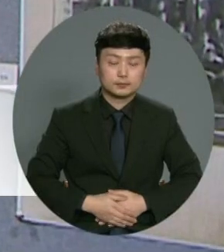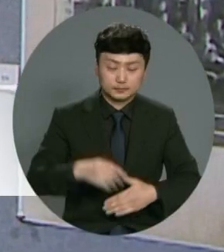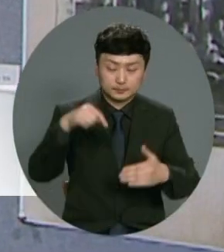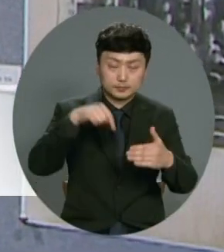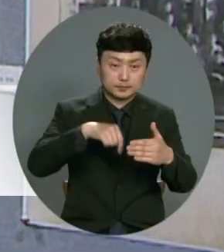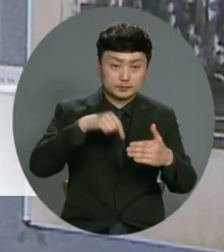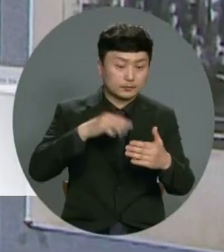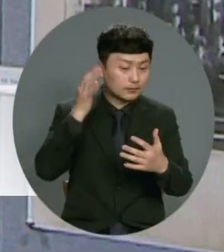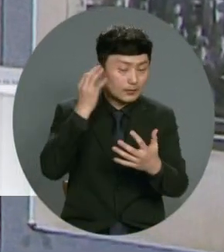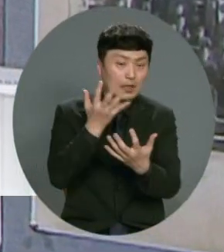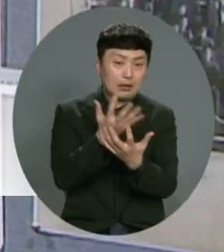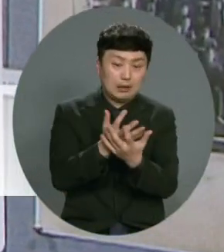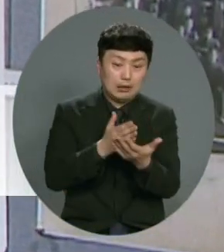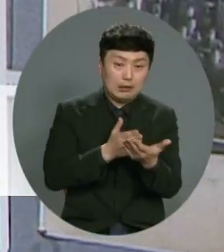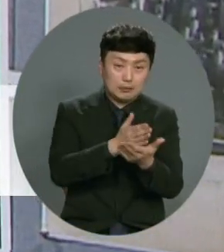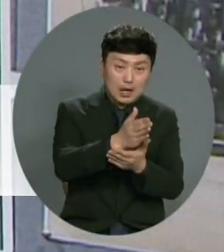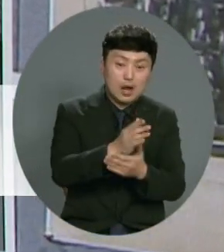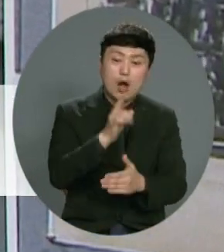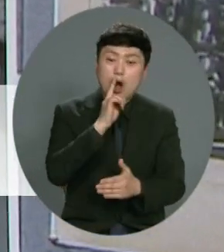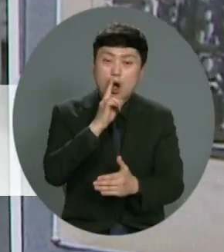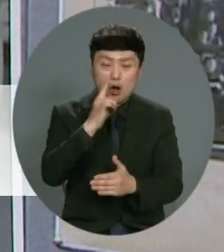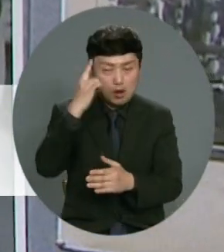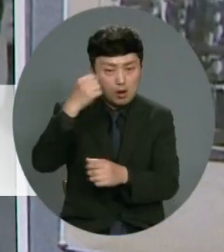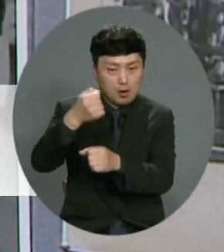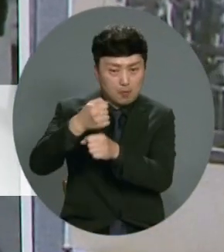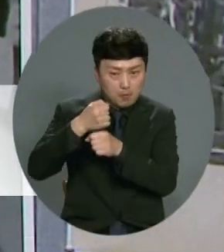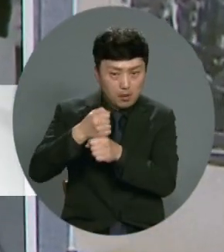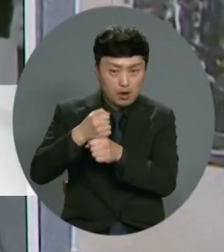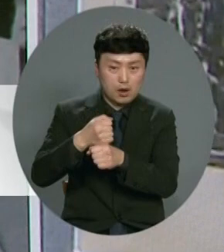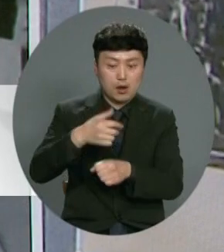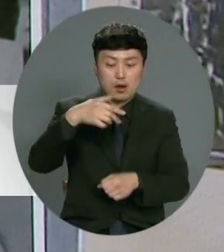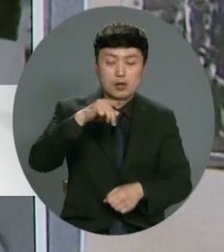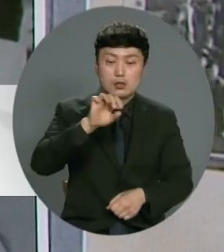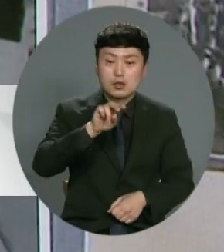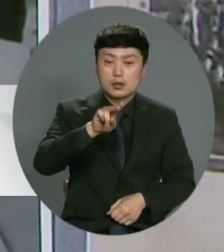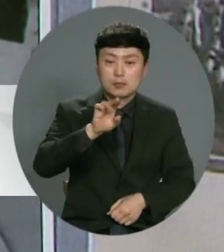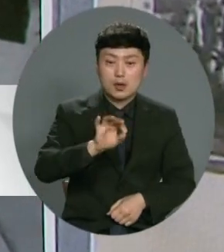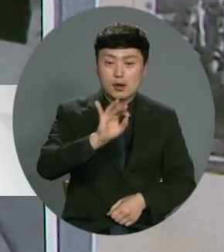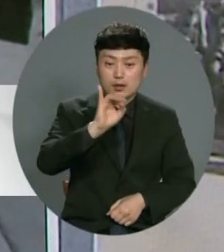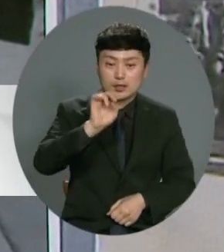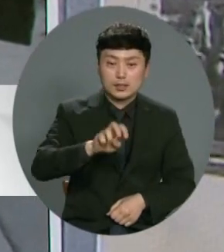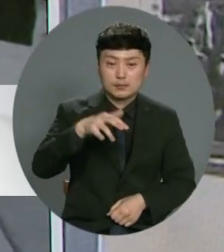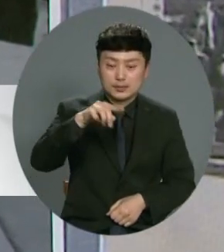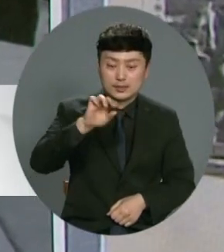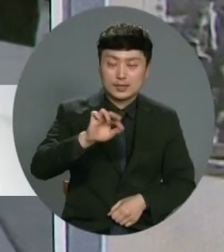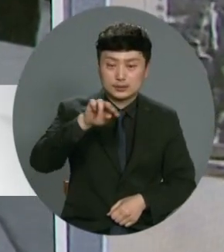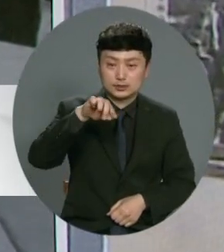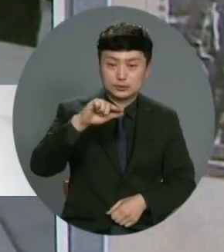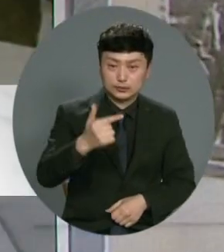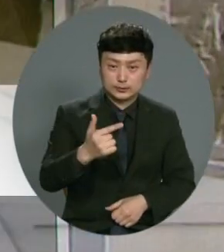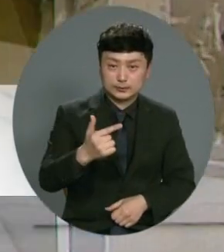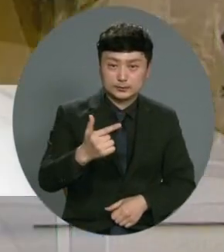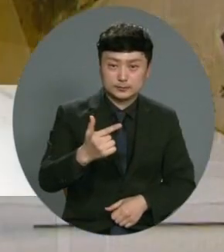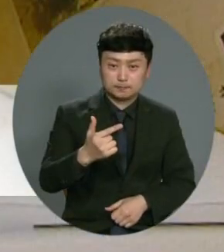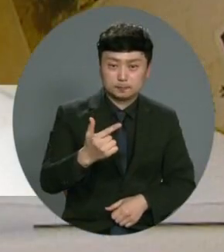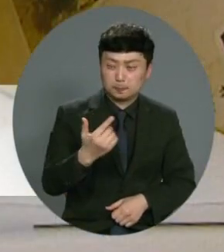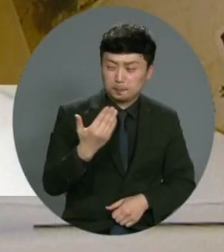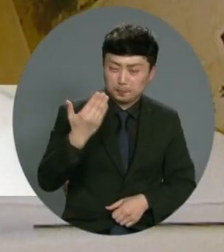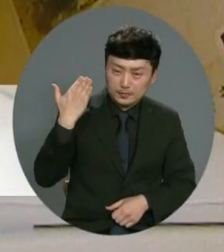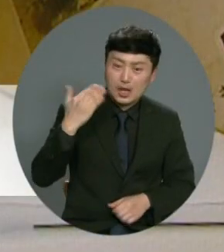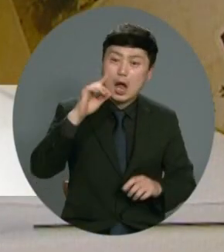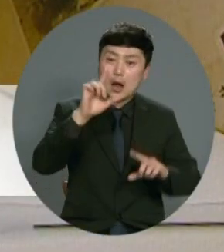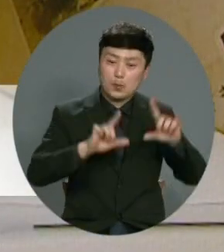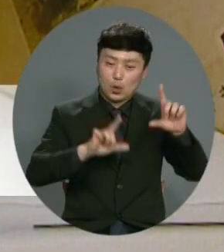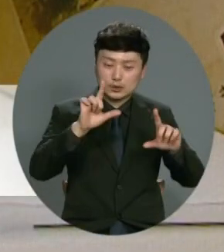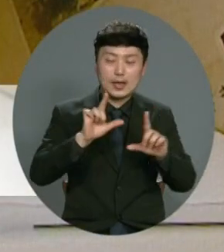국내 한 학계와 금속학의 거두인 청명 임창순 선생의 과거 모습을 담은 사진전이 안동에서